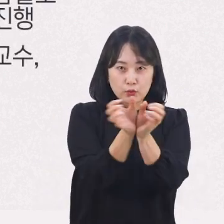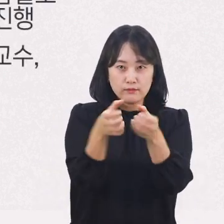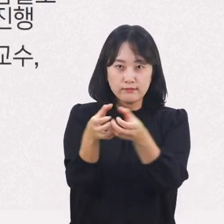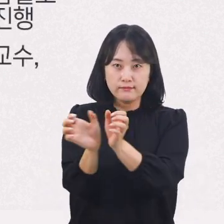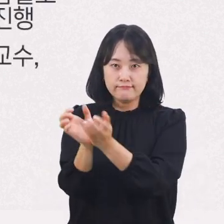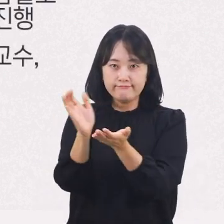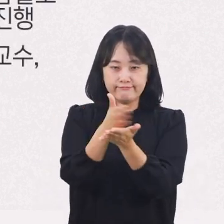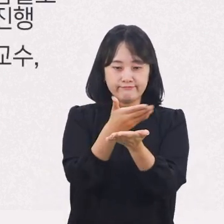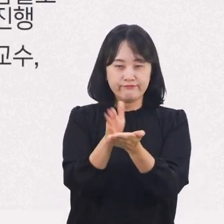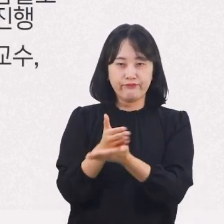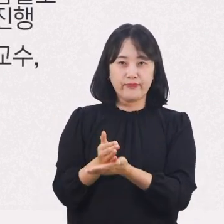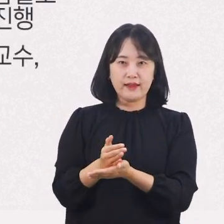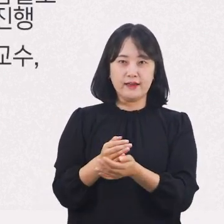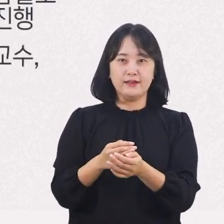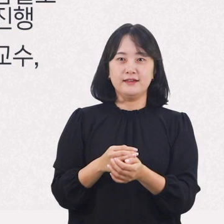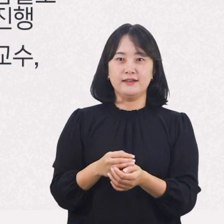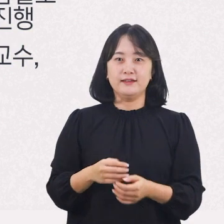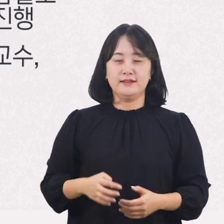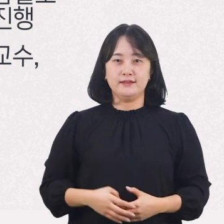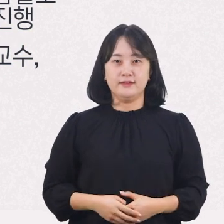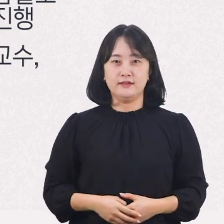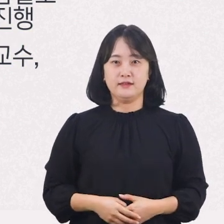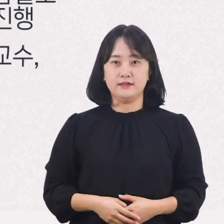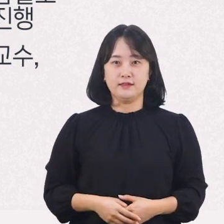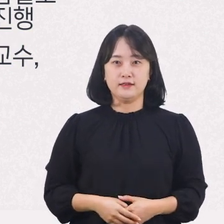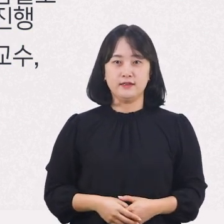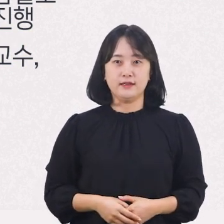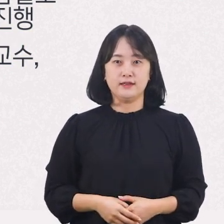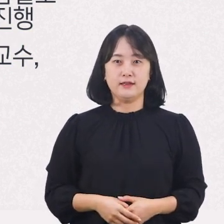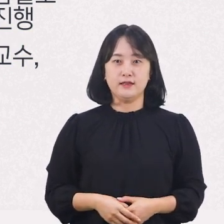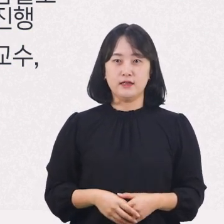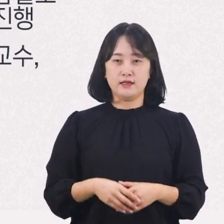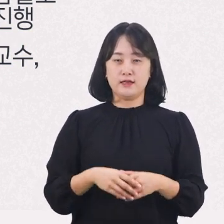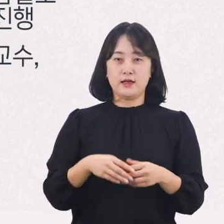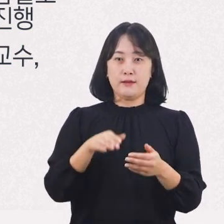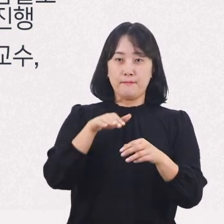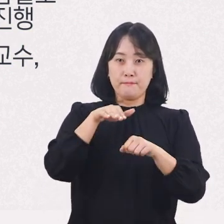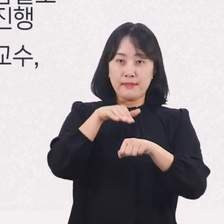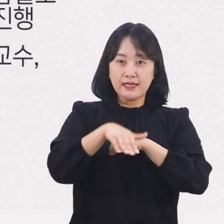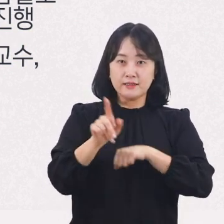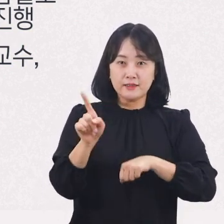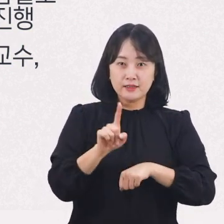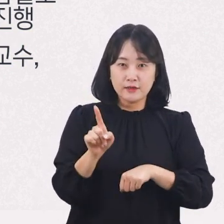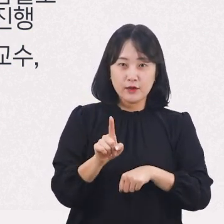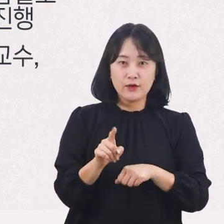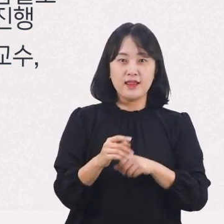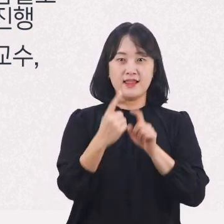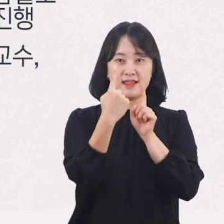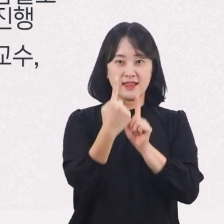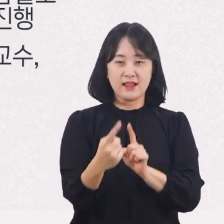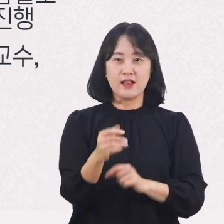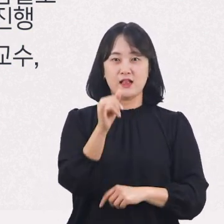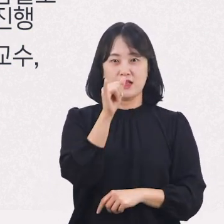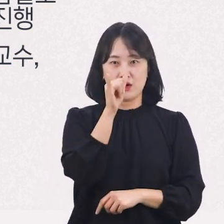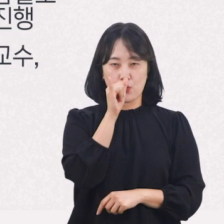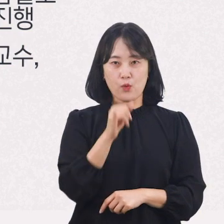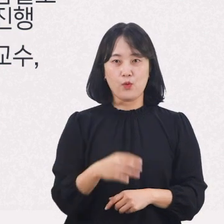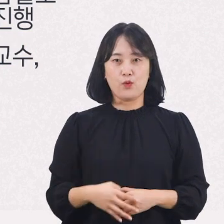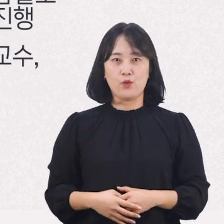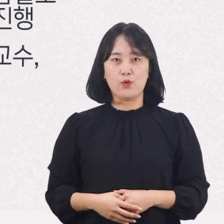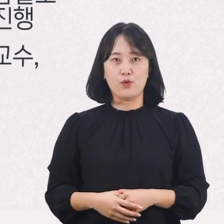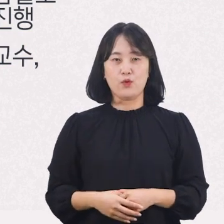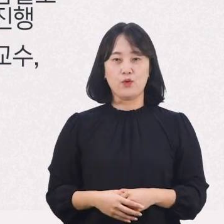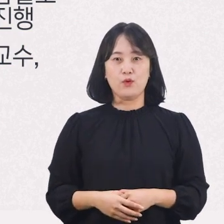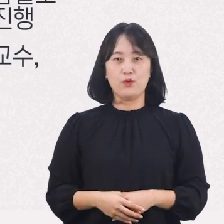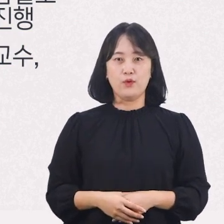구성하여 수업에 참여하게 하는 것으로 평행교수, 대항교수, 스테이션 교수 등이 있습니다. 그리고